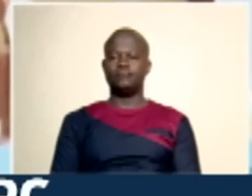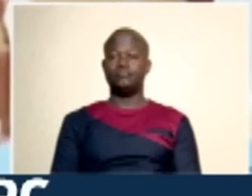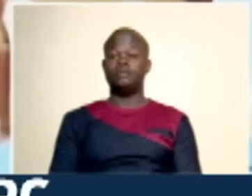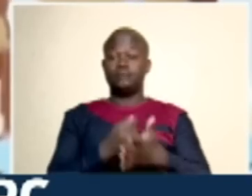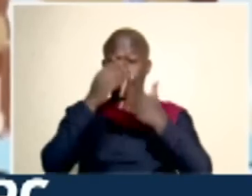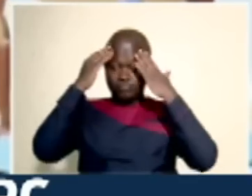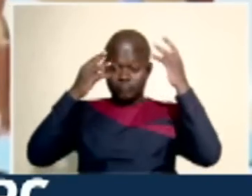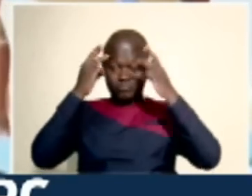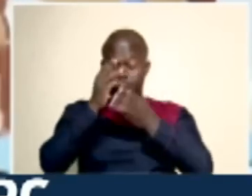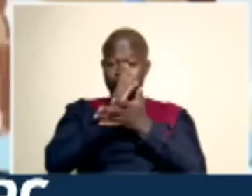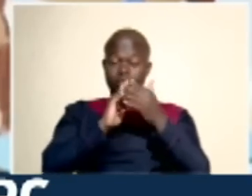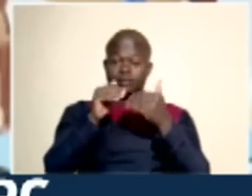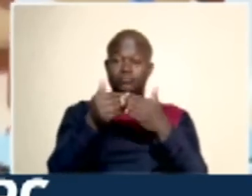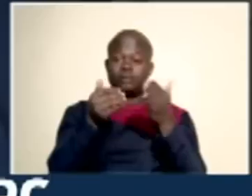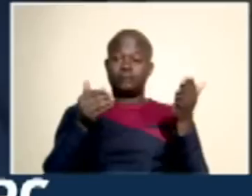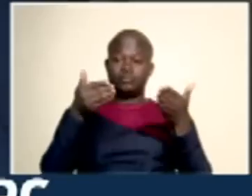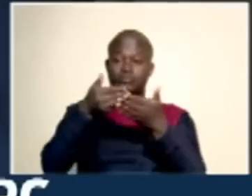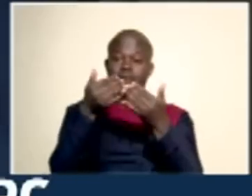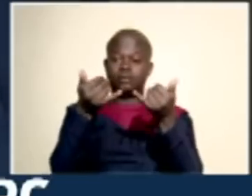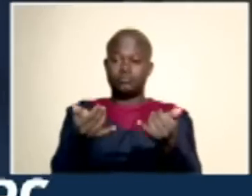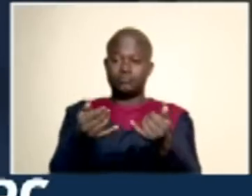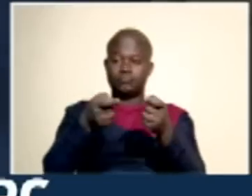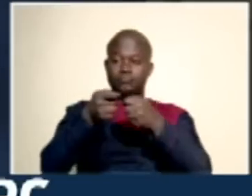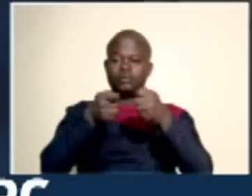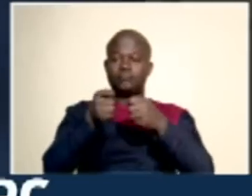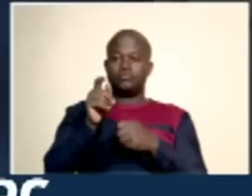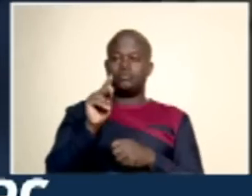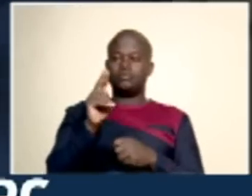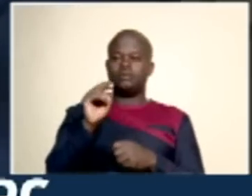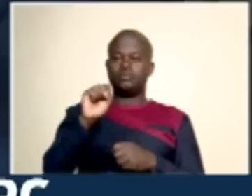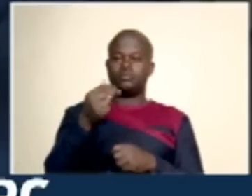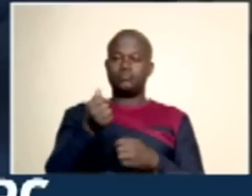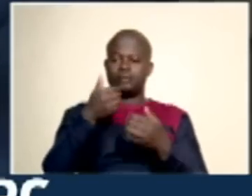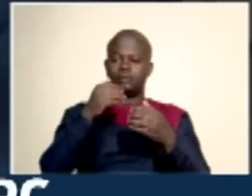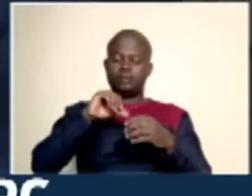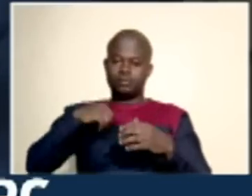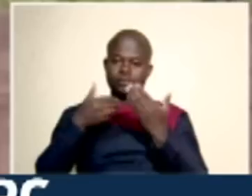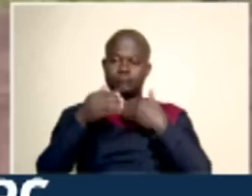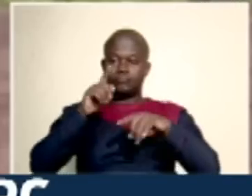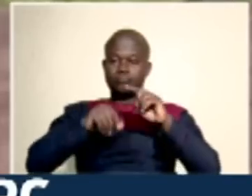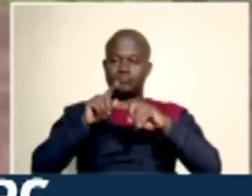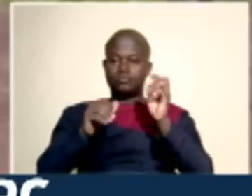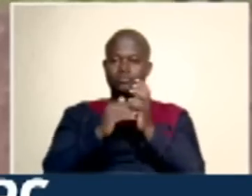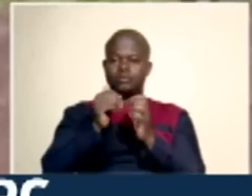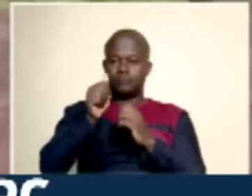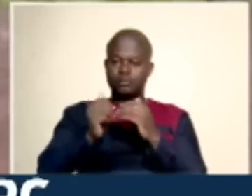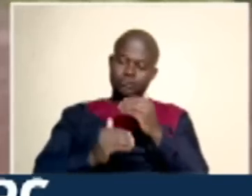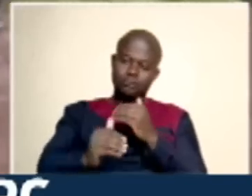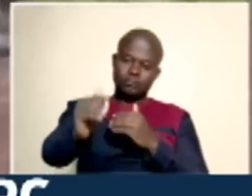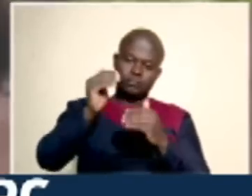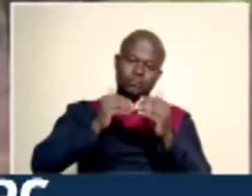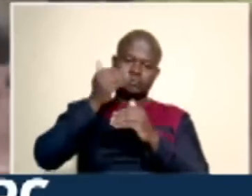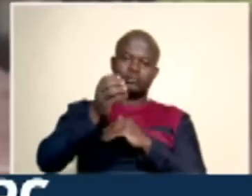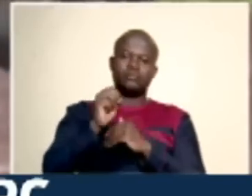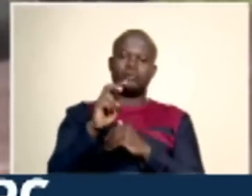igiteye impungenge bamwe rero ngo nuko kugeza ubu ubutegetsi bwa Kinshasa bwanze ibiganiro bya politiki kandi aricyo cyagombaga gukurikiraho nyuma